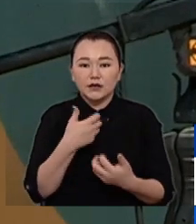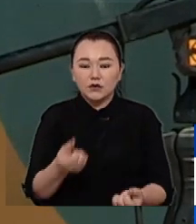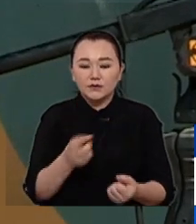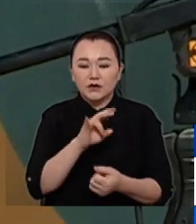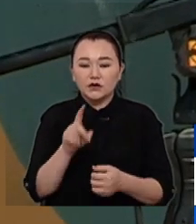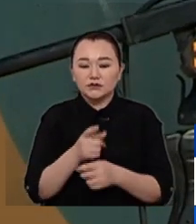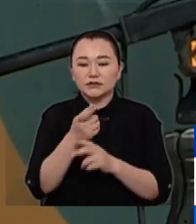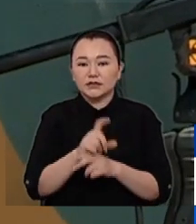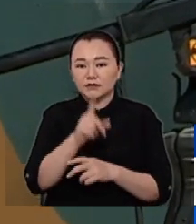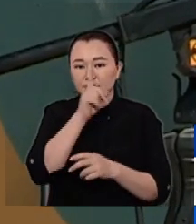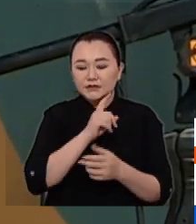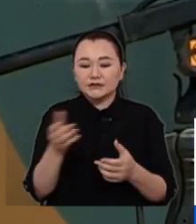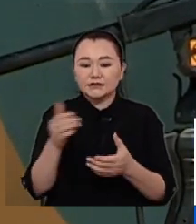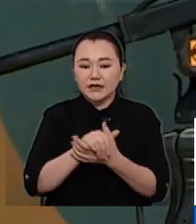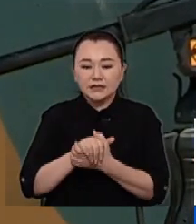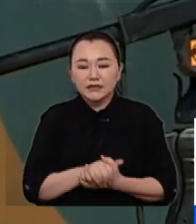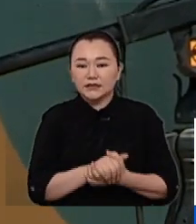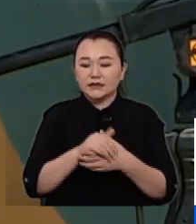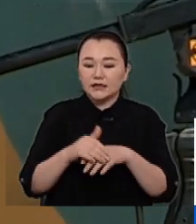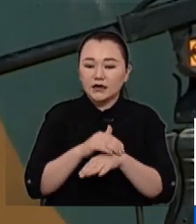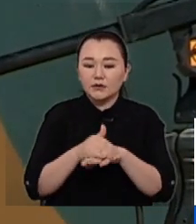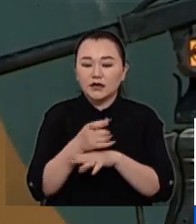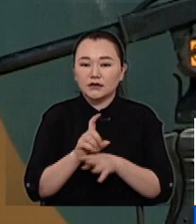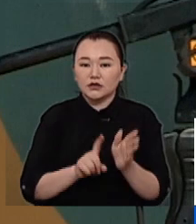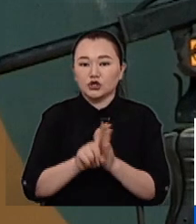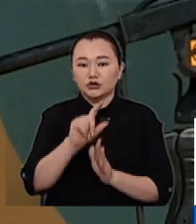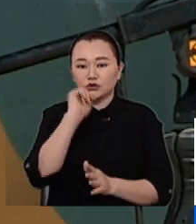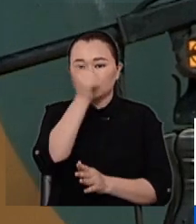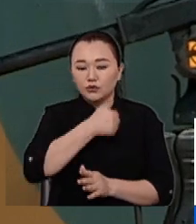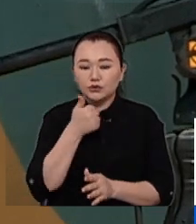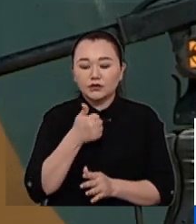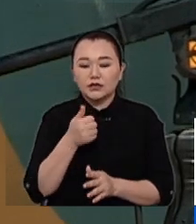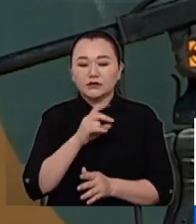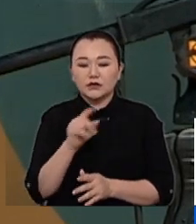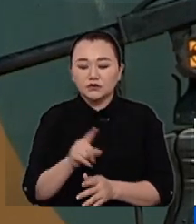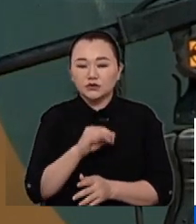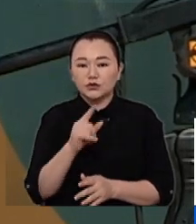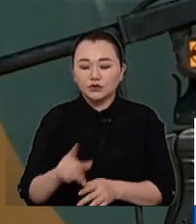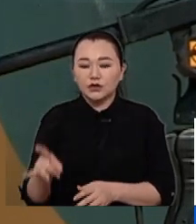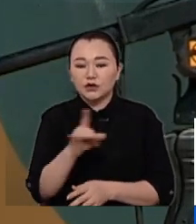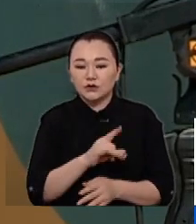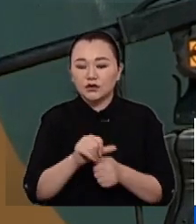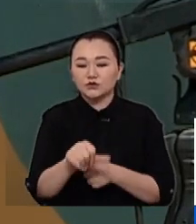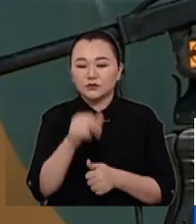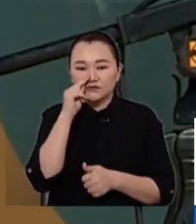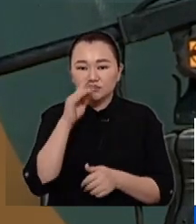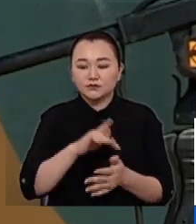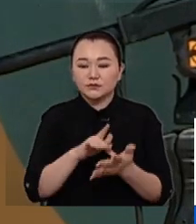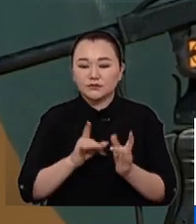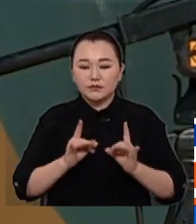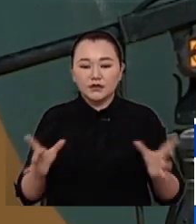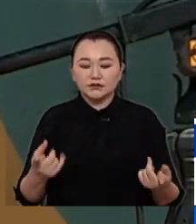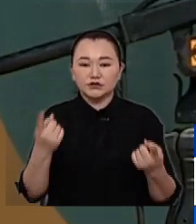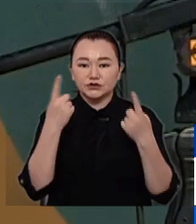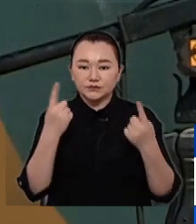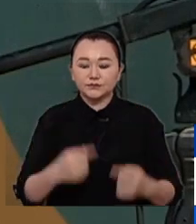это месяц единения, дружбы и добра. Для нас это начало года. Наурыз в южных регионах, особенно в Шымкенте, празднуют